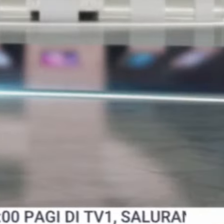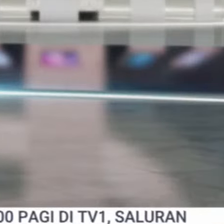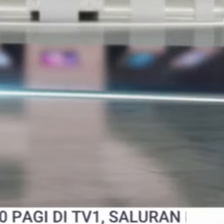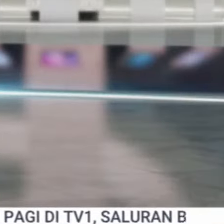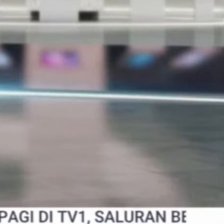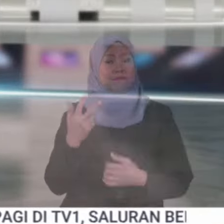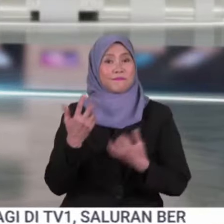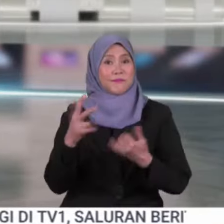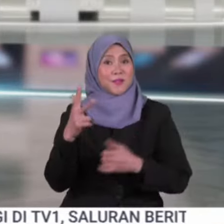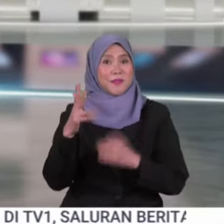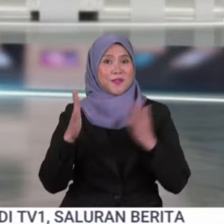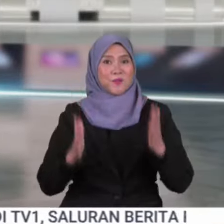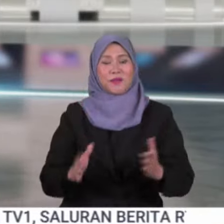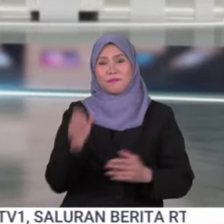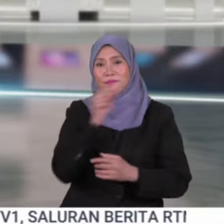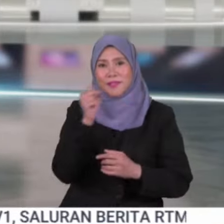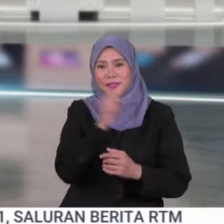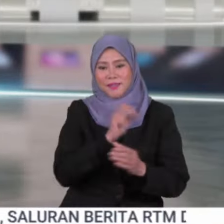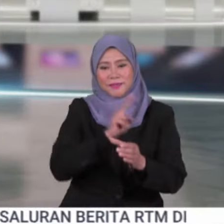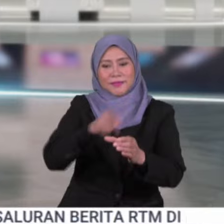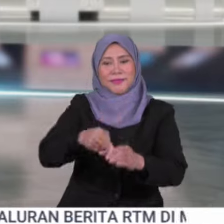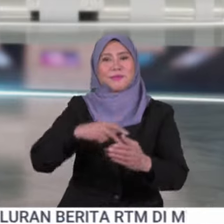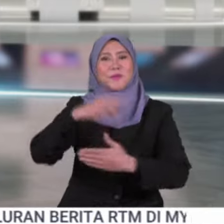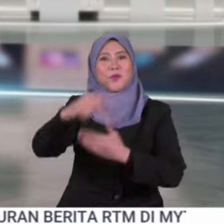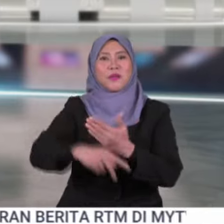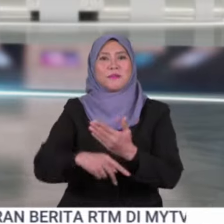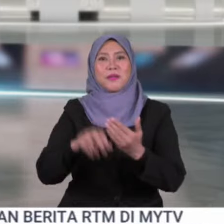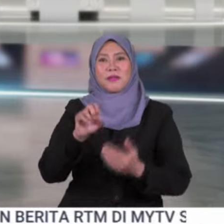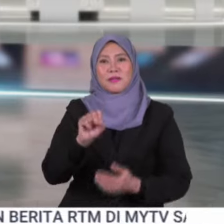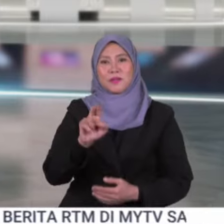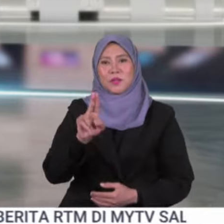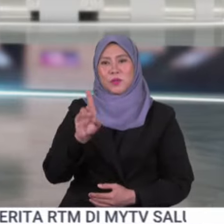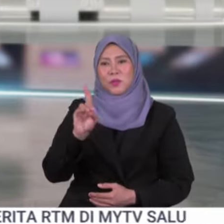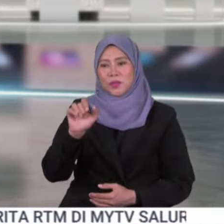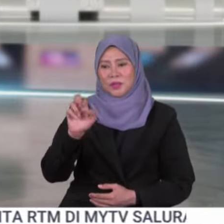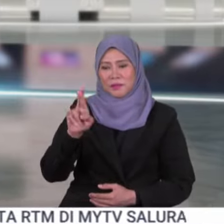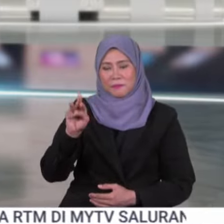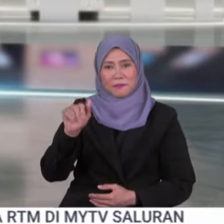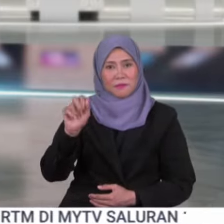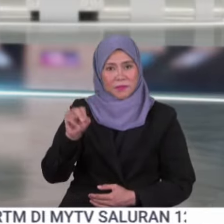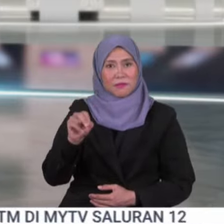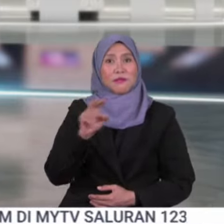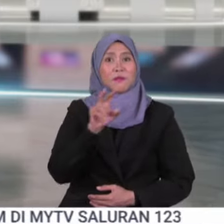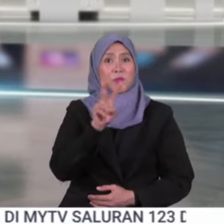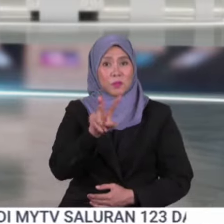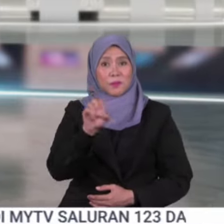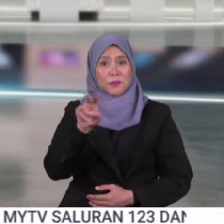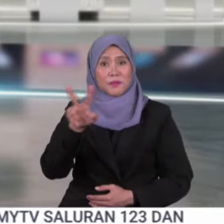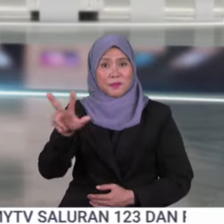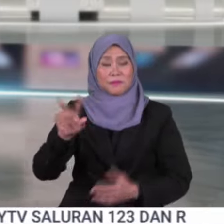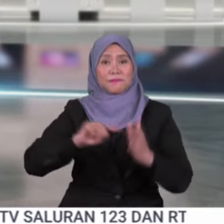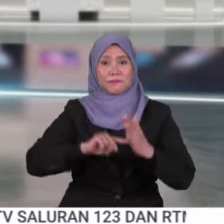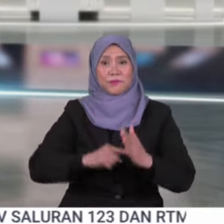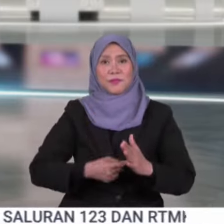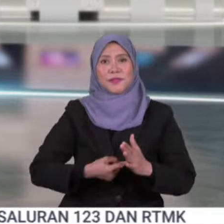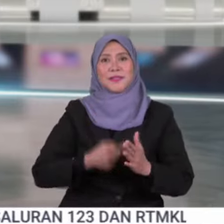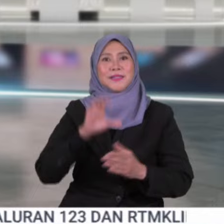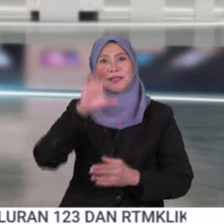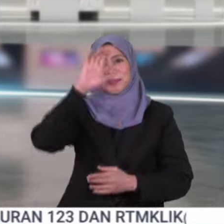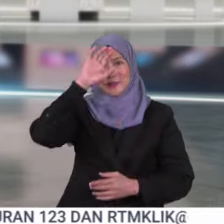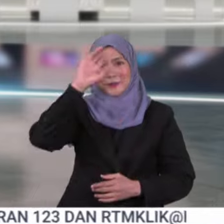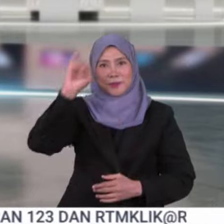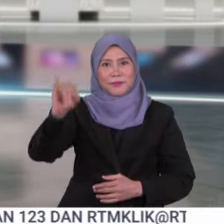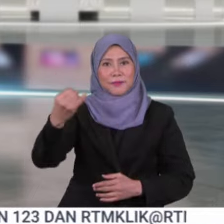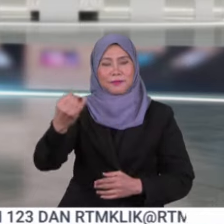13 selebriti terlibat dalam program Tribute Sudirman dan Celebrity Hub 2023 yang berlangsung di